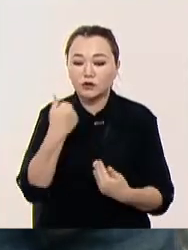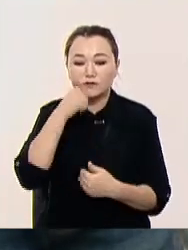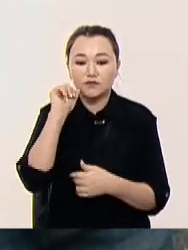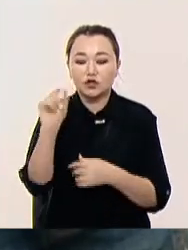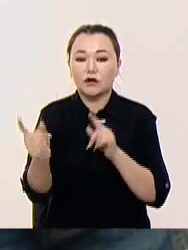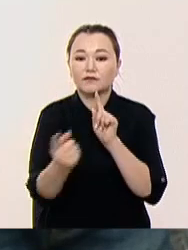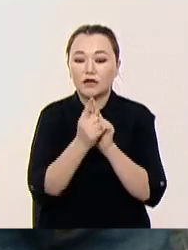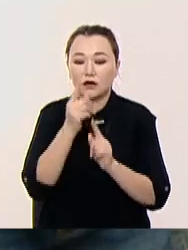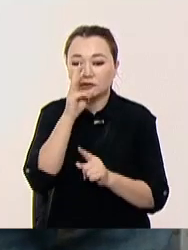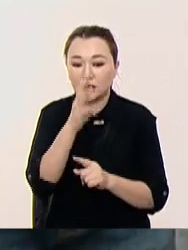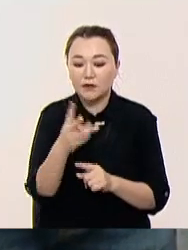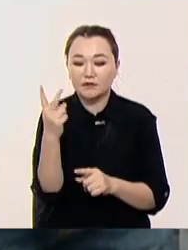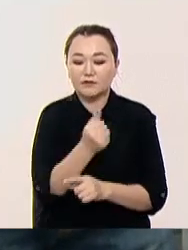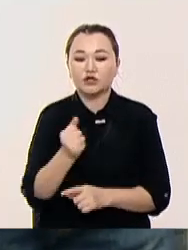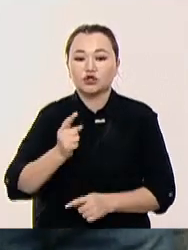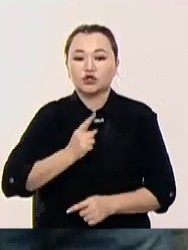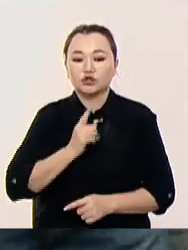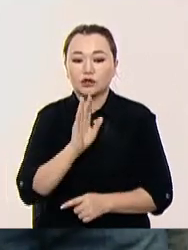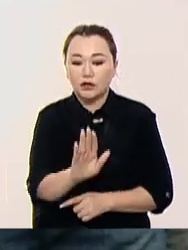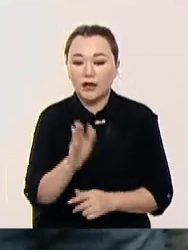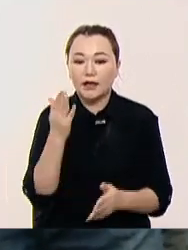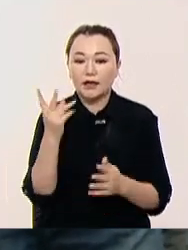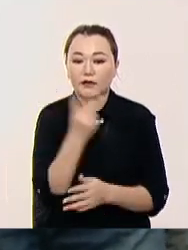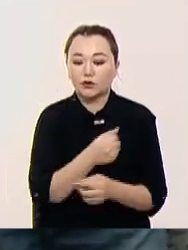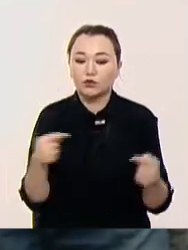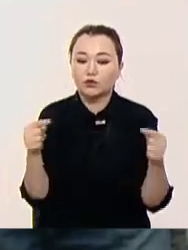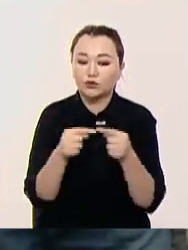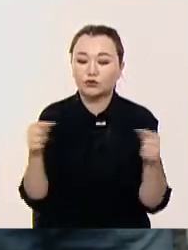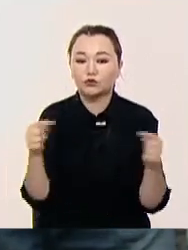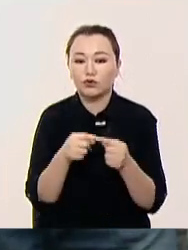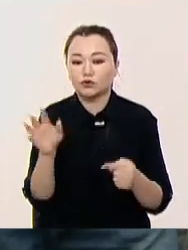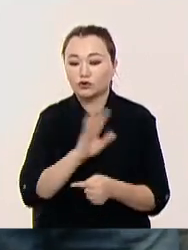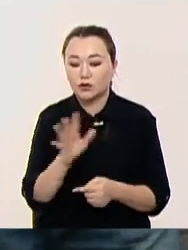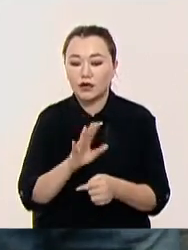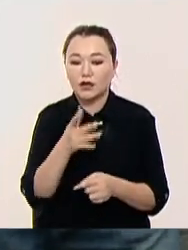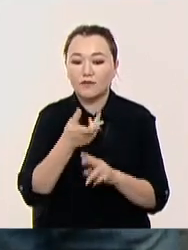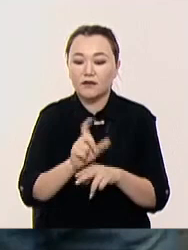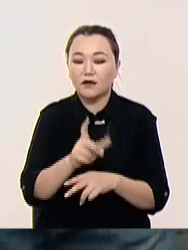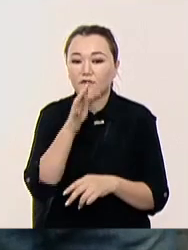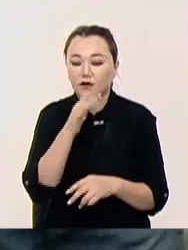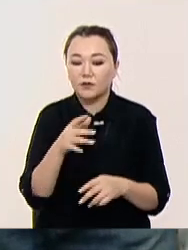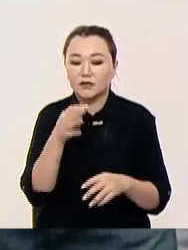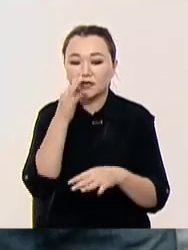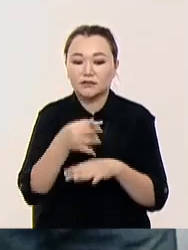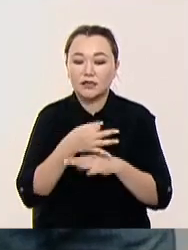да, айлықтарын 2 апта күтесіңдер. И то ол 2 апта точно сол уақытта беріледі деген